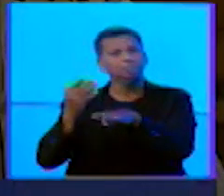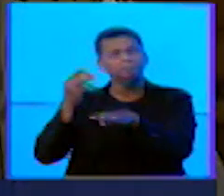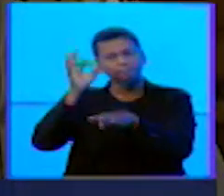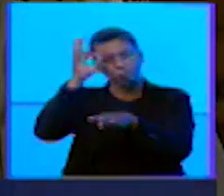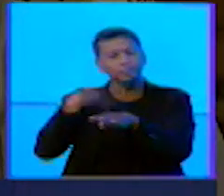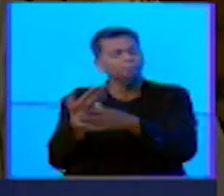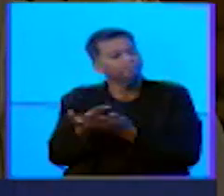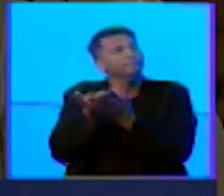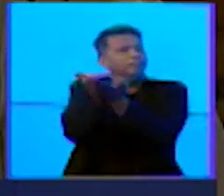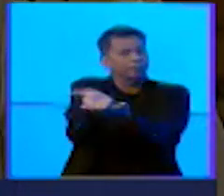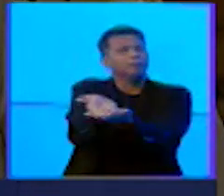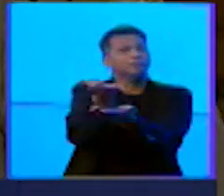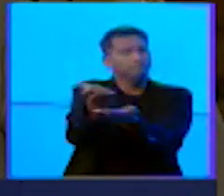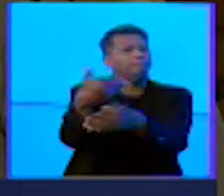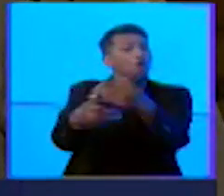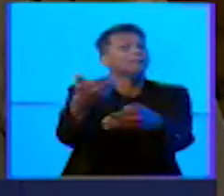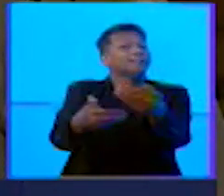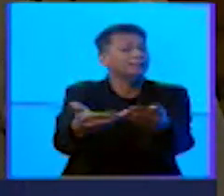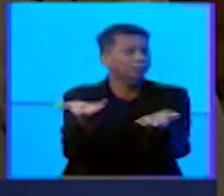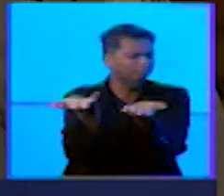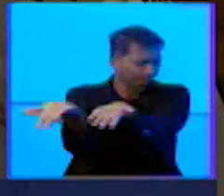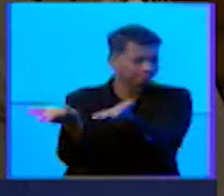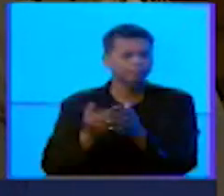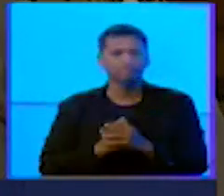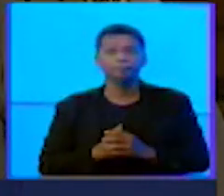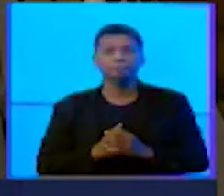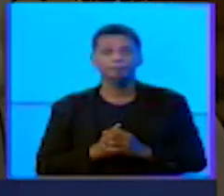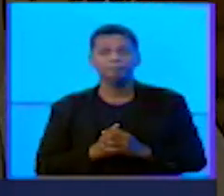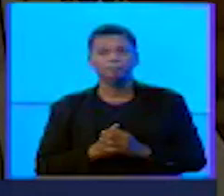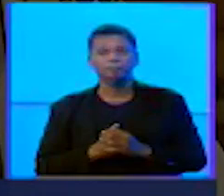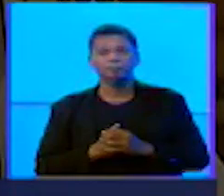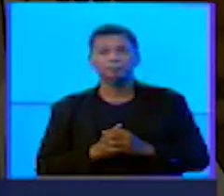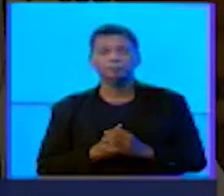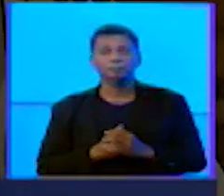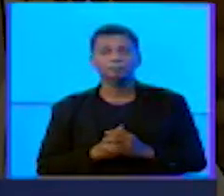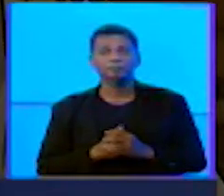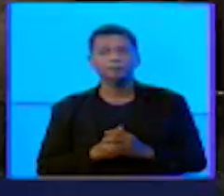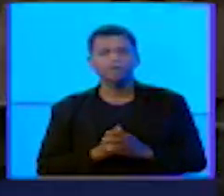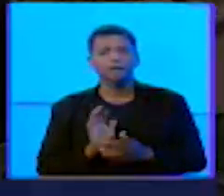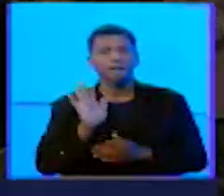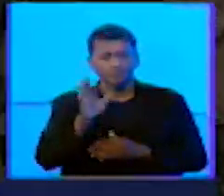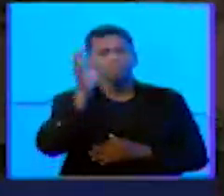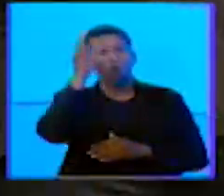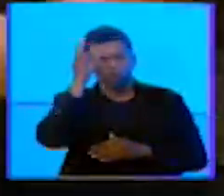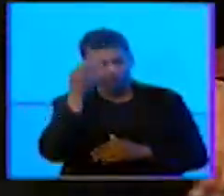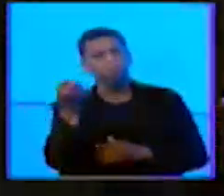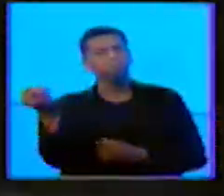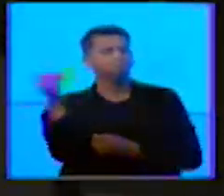Jaya untuk nanti meneruskan dan menyampaikan sesuai dengan.